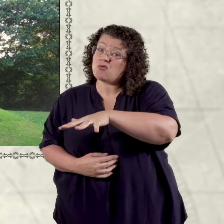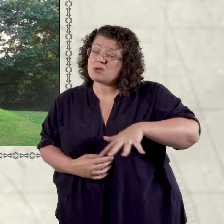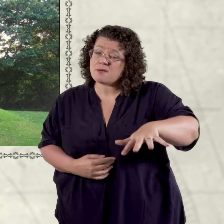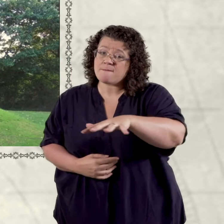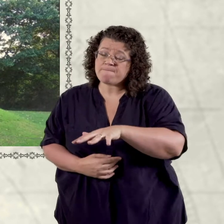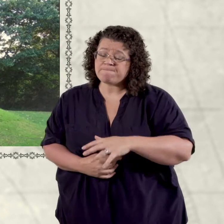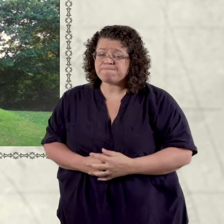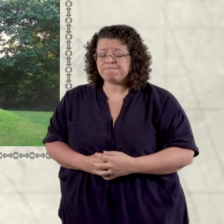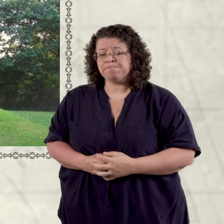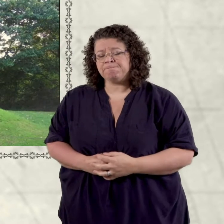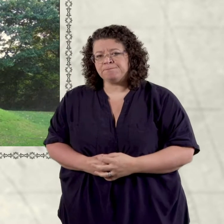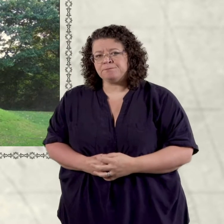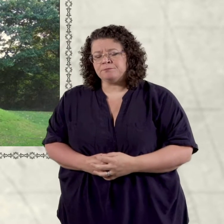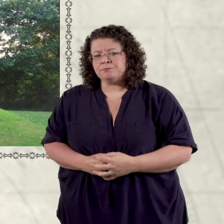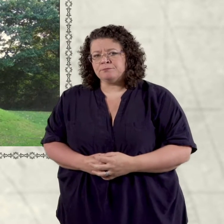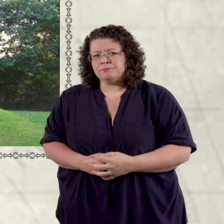yr ardal yma.